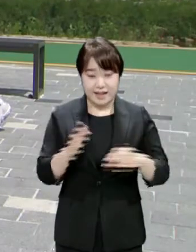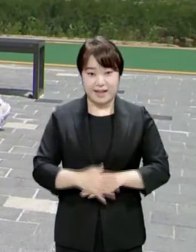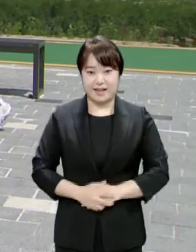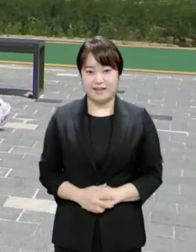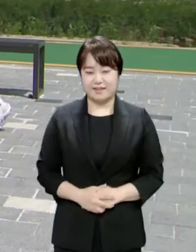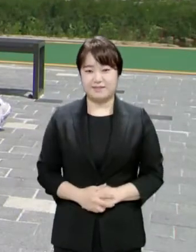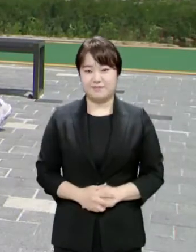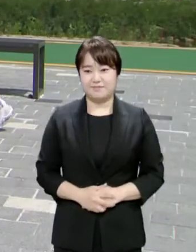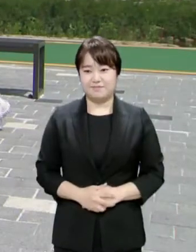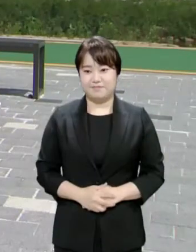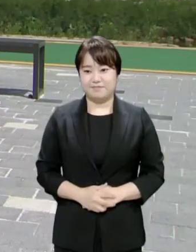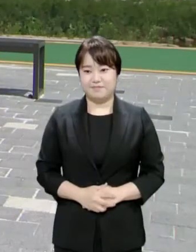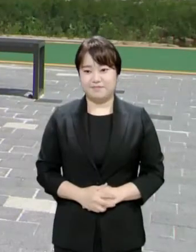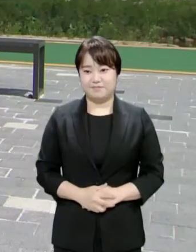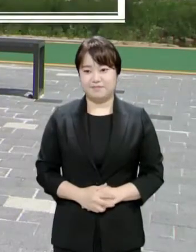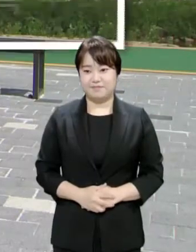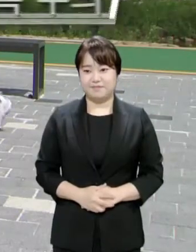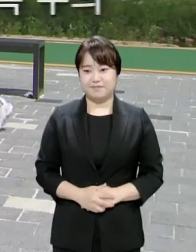시작!